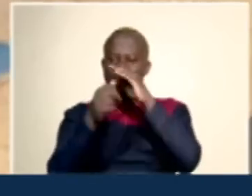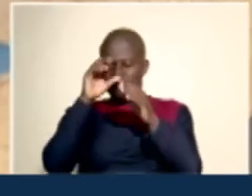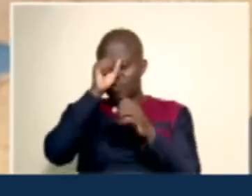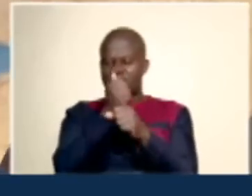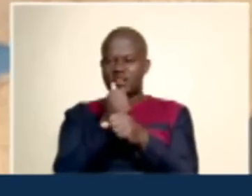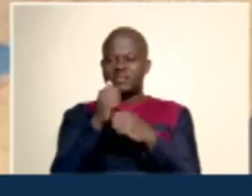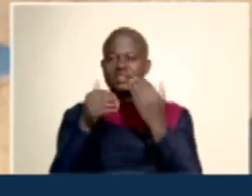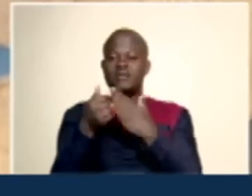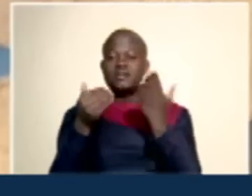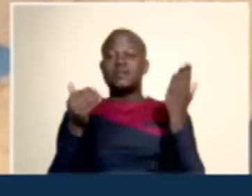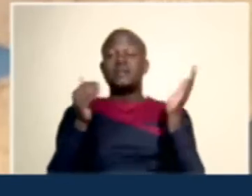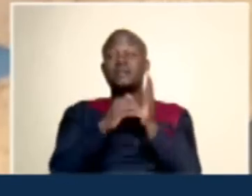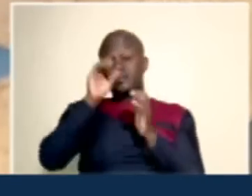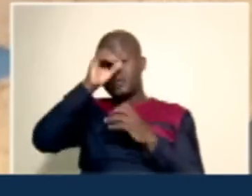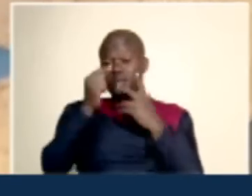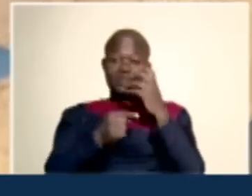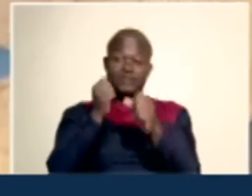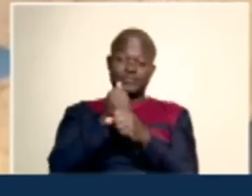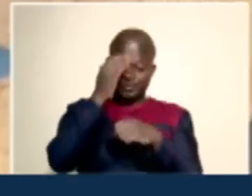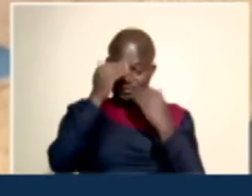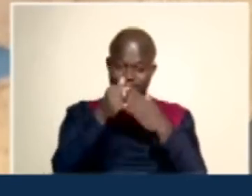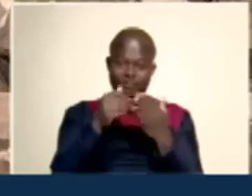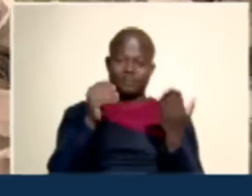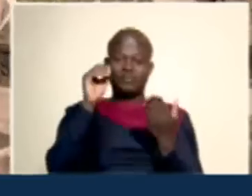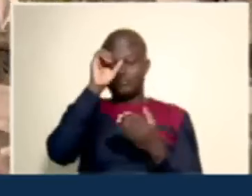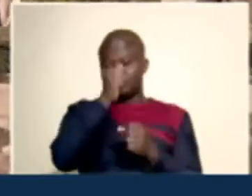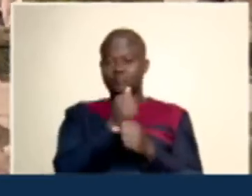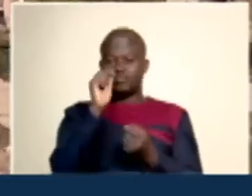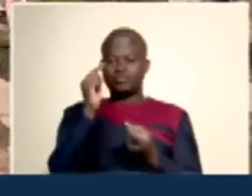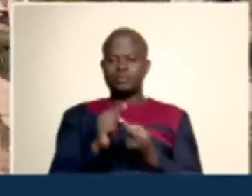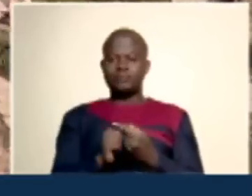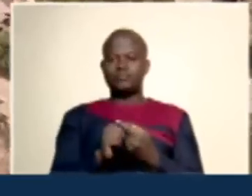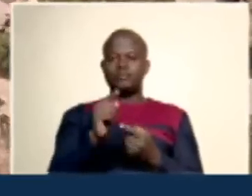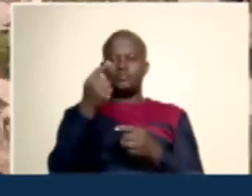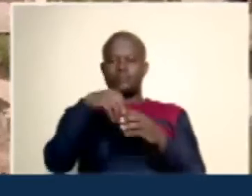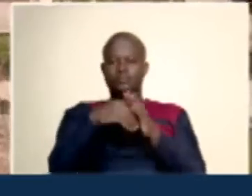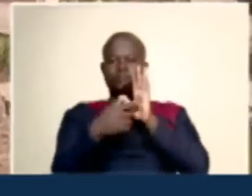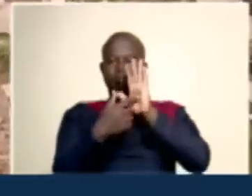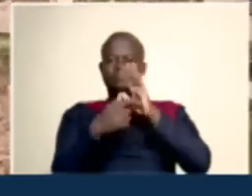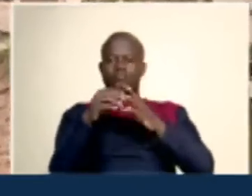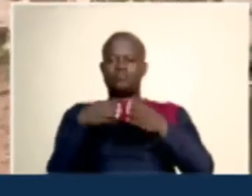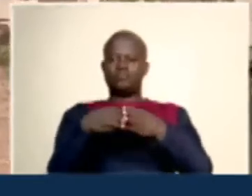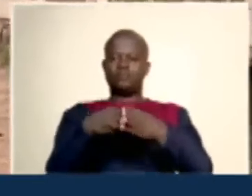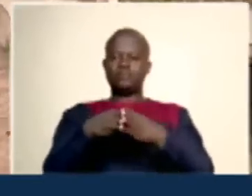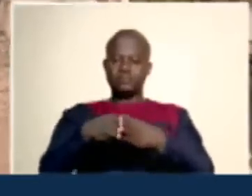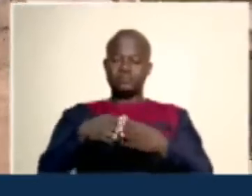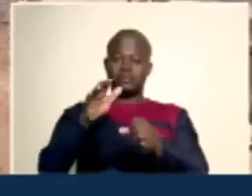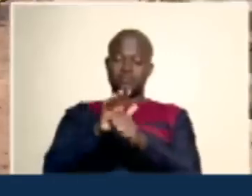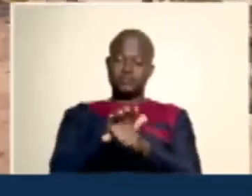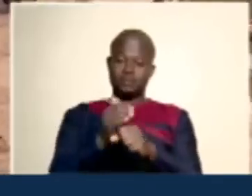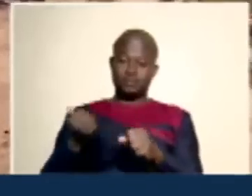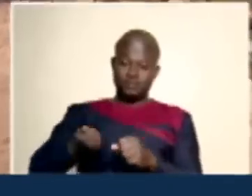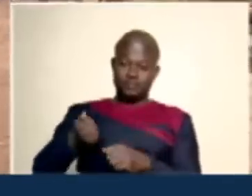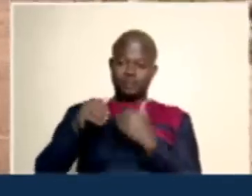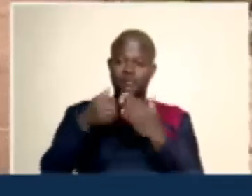Ubushomeri tukajya dushaka ibintu dukora kugira ngo ubushomeri bugabanyuke. Kimwe mu bimenyetso cy'uko ubusambanyi biri ku rwego rwo hejuru muri centre ni ingano